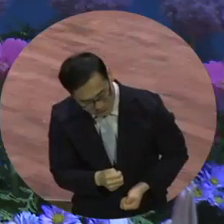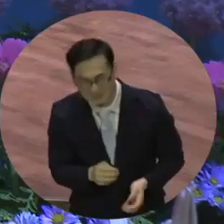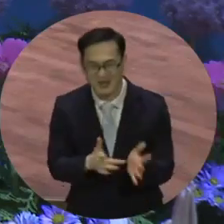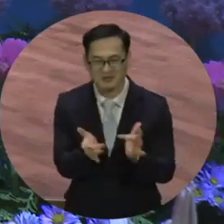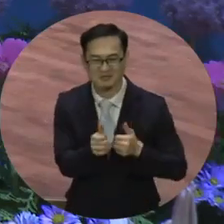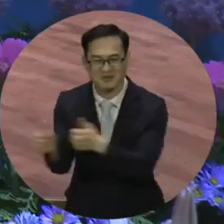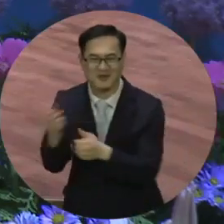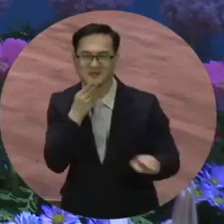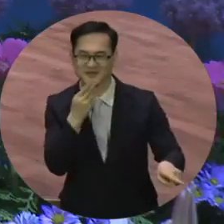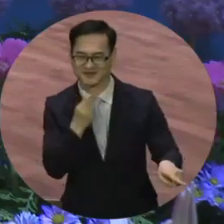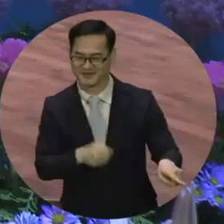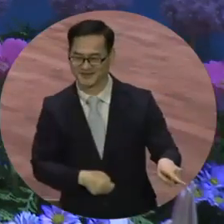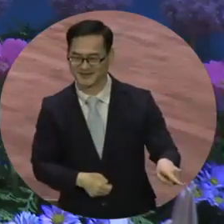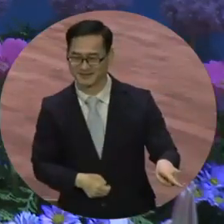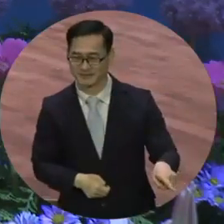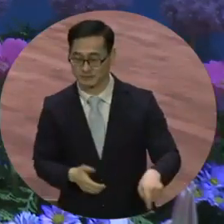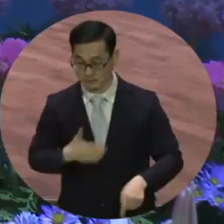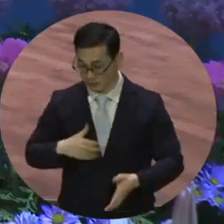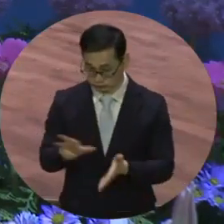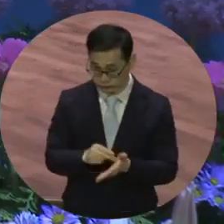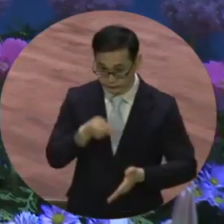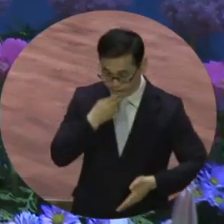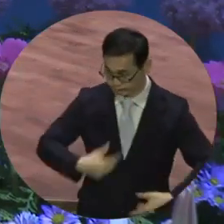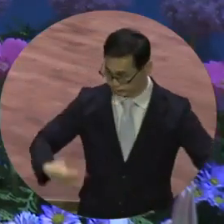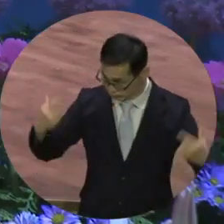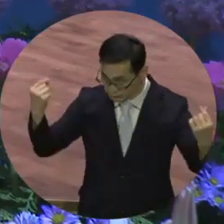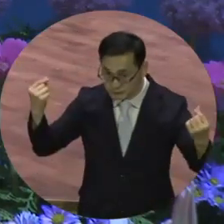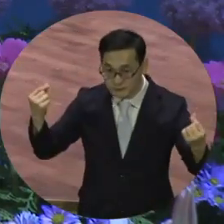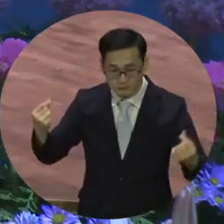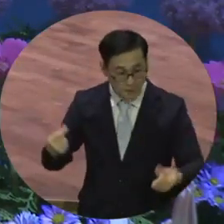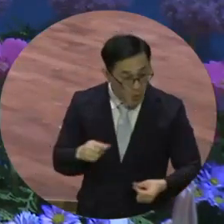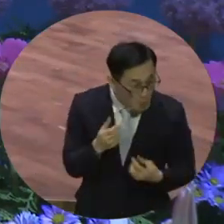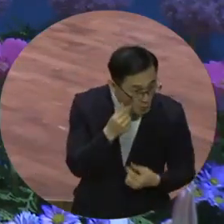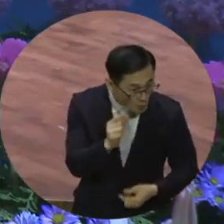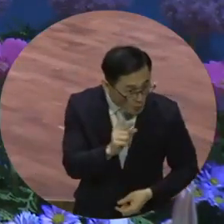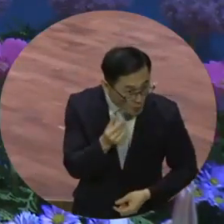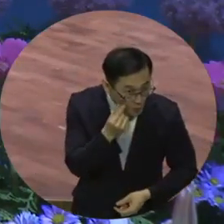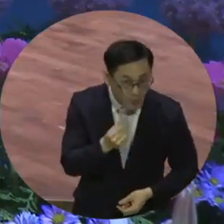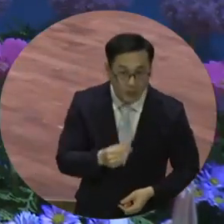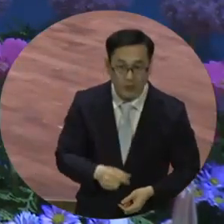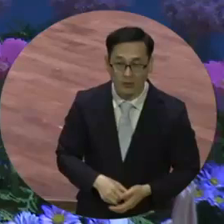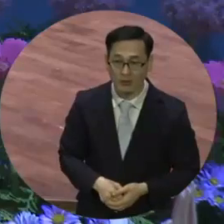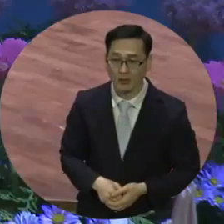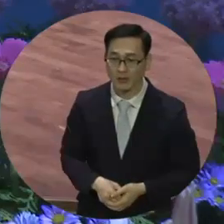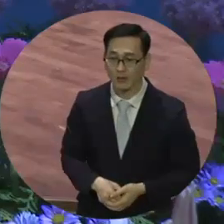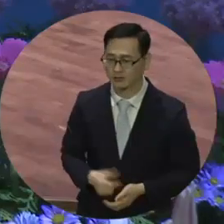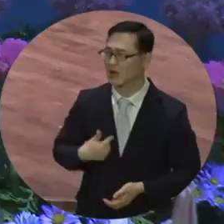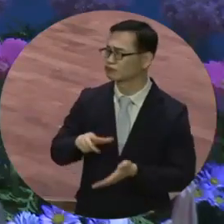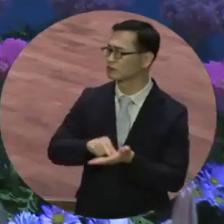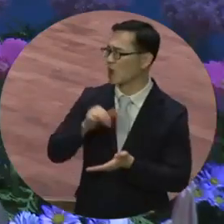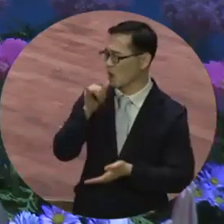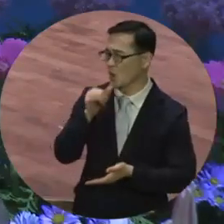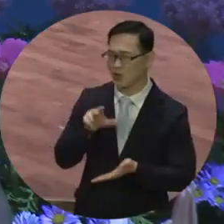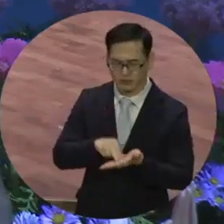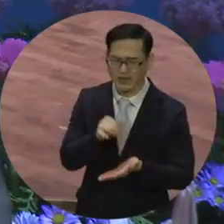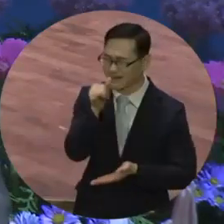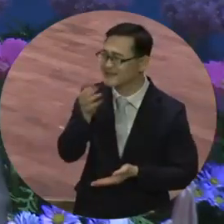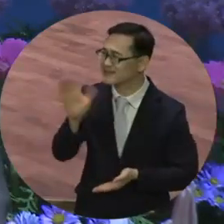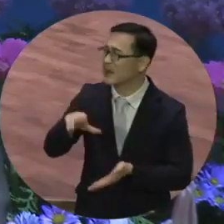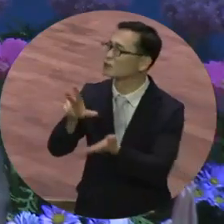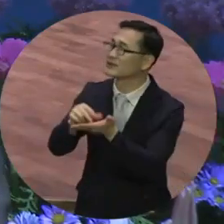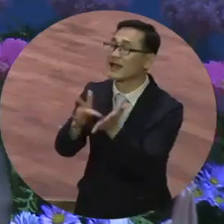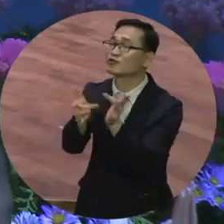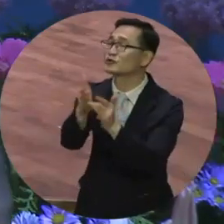바랍니다. 난 아무 문제 없어. 어떻게 없어? 문제 있잖아. 그 문제가 문제 아니야. 그리스도가 모든 문제